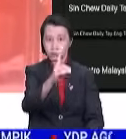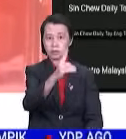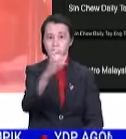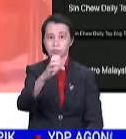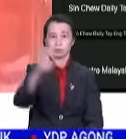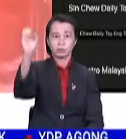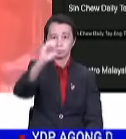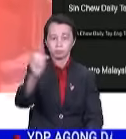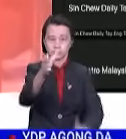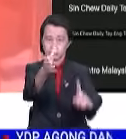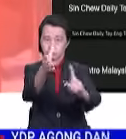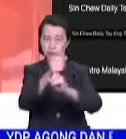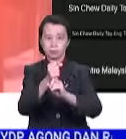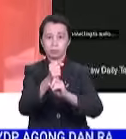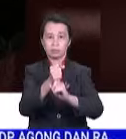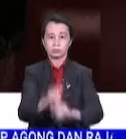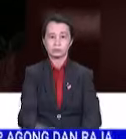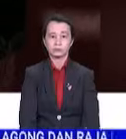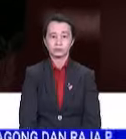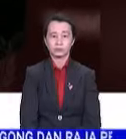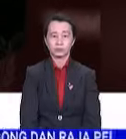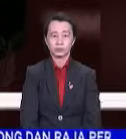mencapai sasarannya